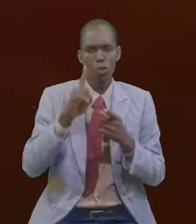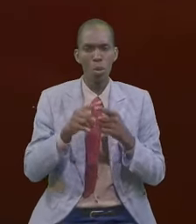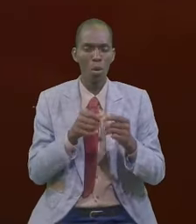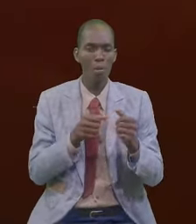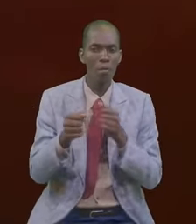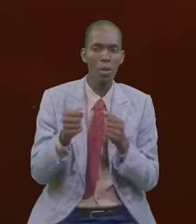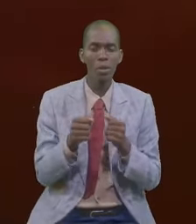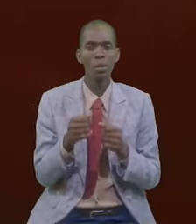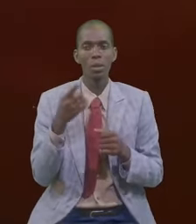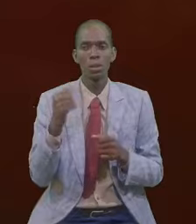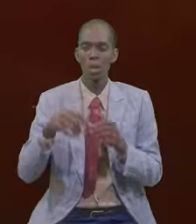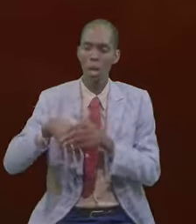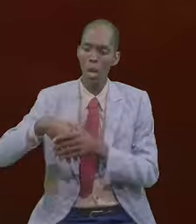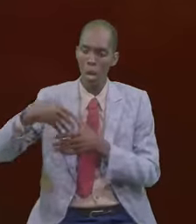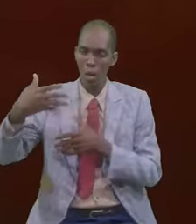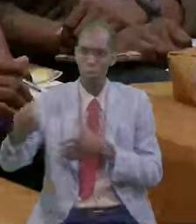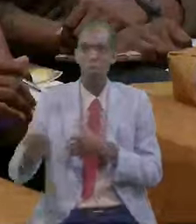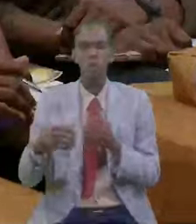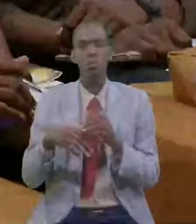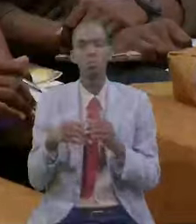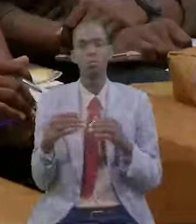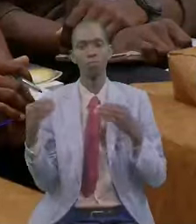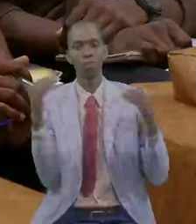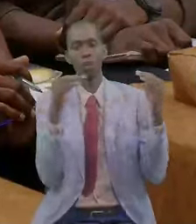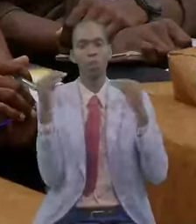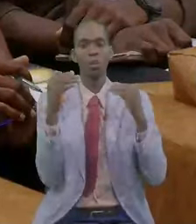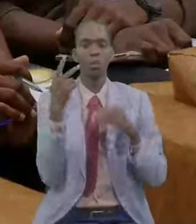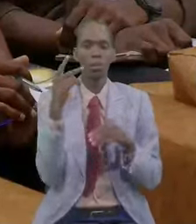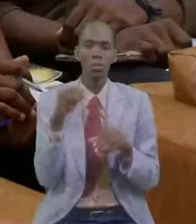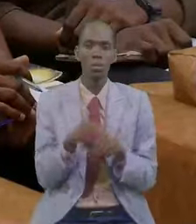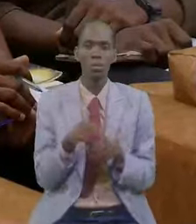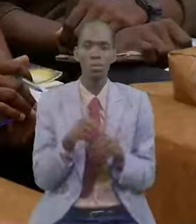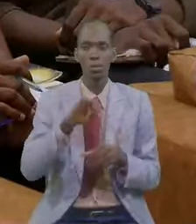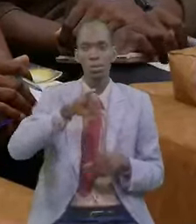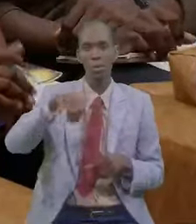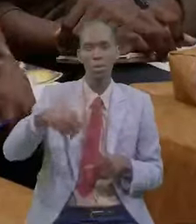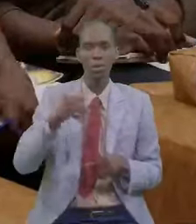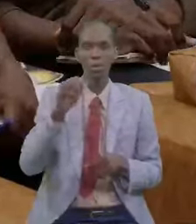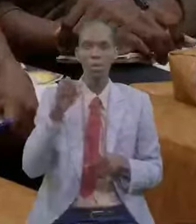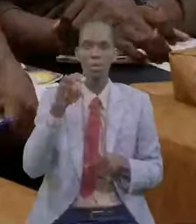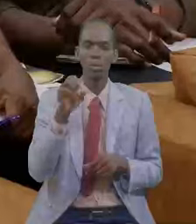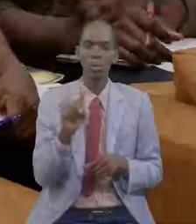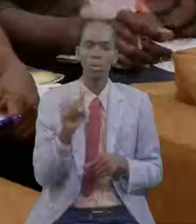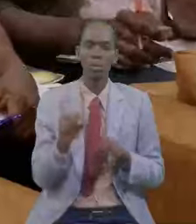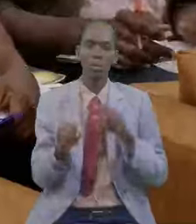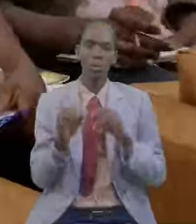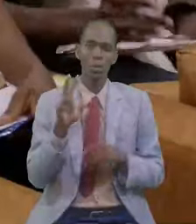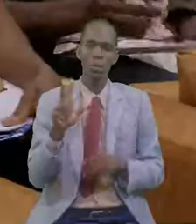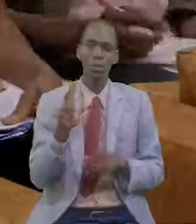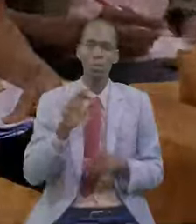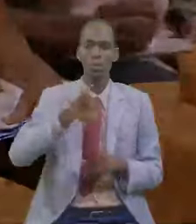pour combattre l'ennemi à l'intérieur. Voyons Jacques. Jacques